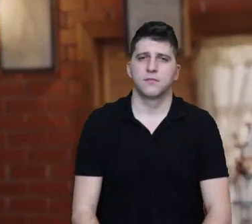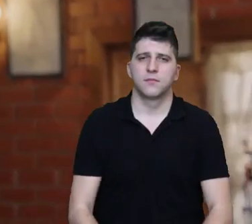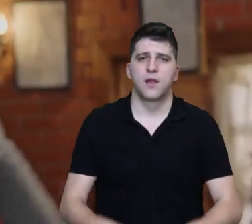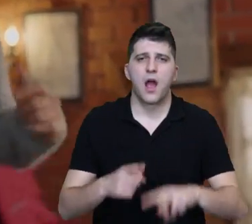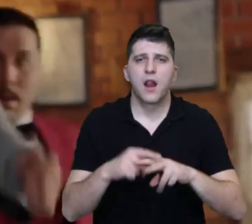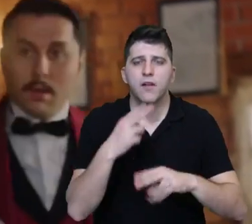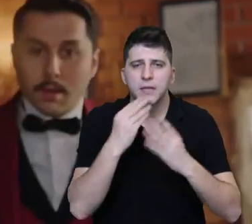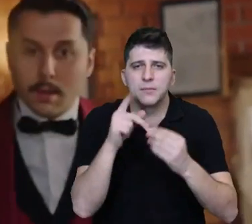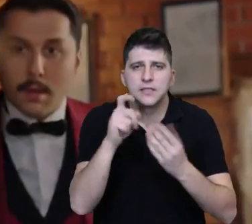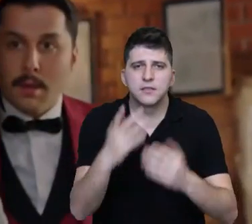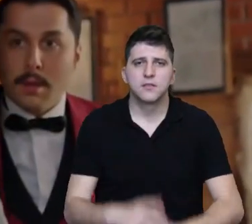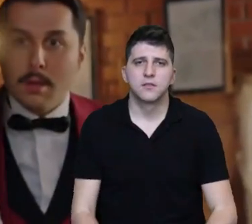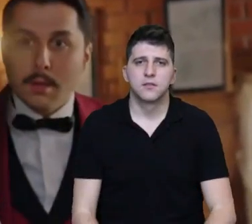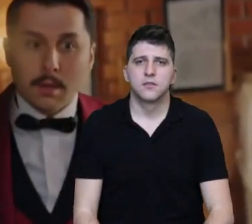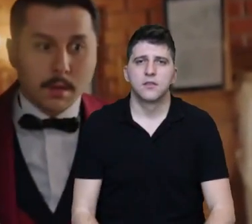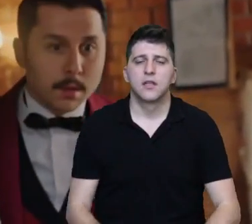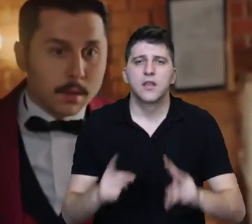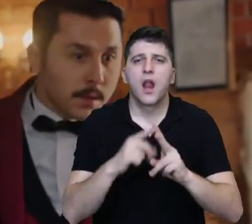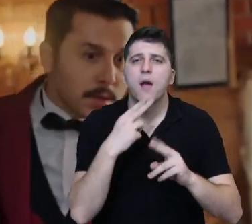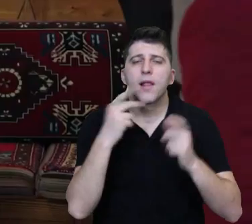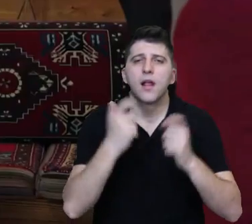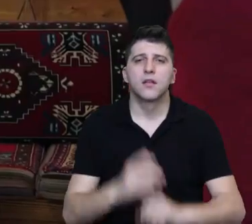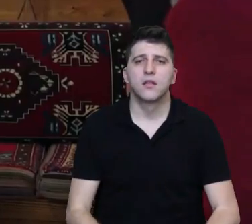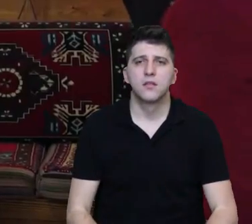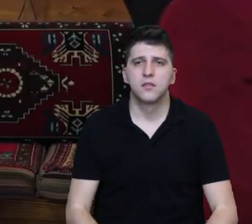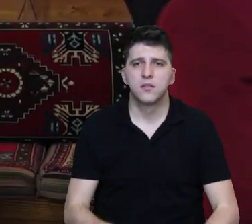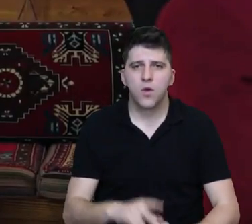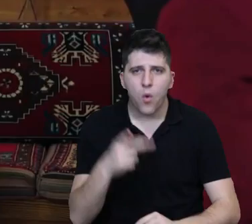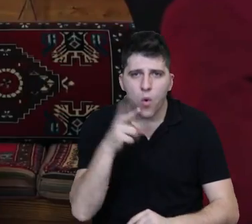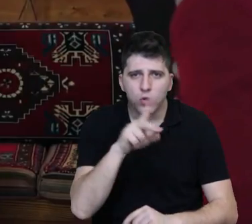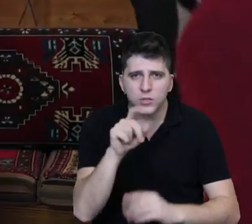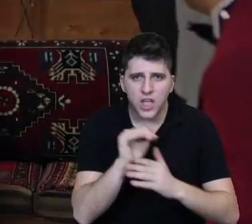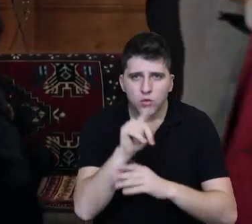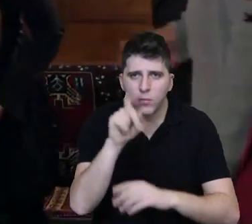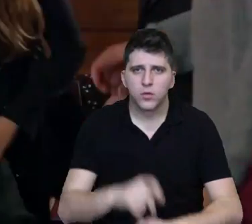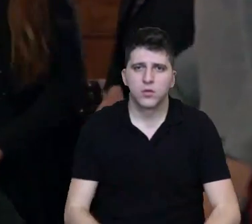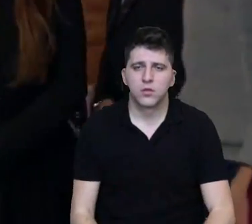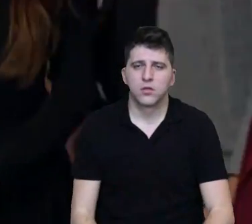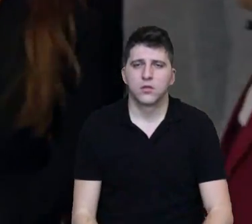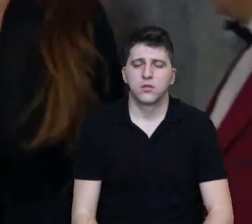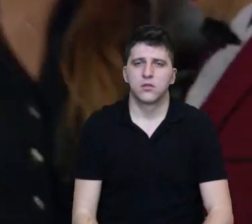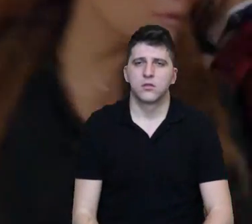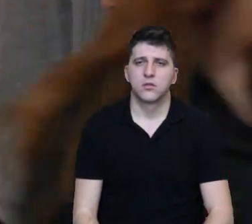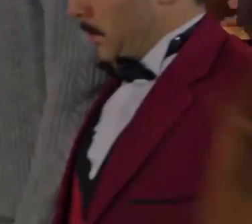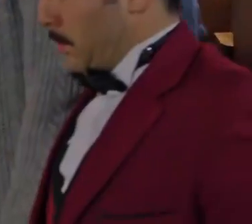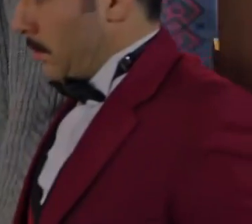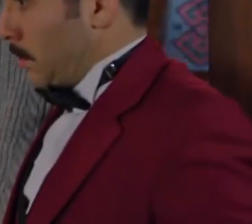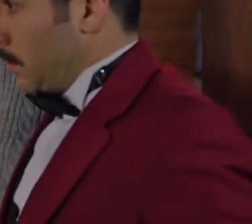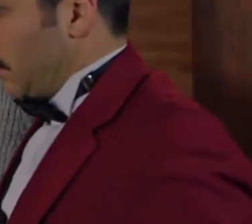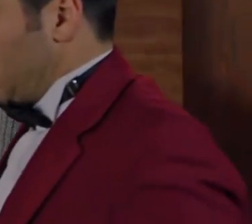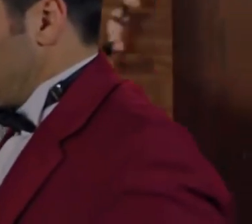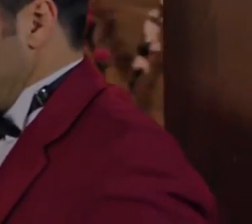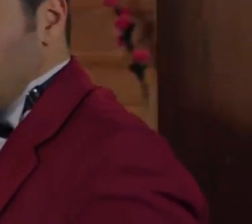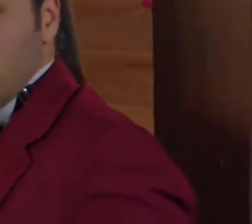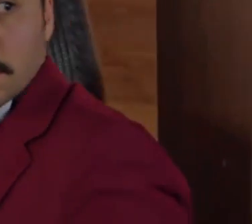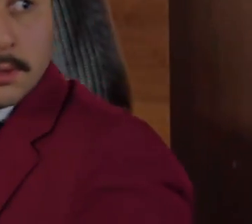Alev Hanım, iyi misiniz? Orallar geldi. Nalan abla nerede? Yaşıyor mu? Alev sinirle kalkıp gitti. Kapıda duran üçlü arkasından baka